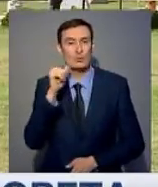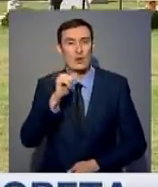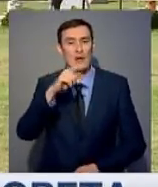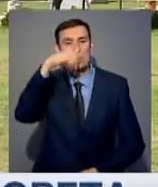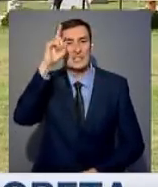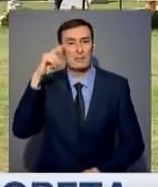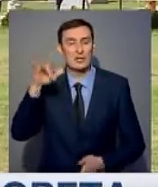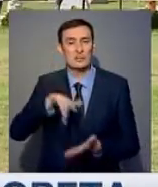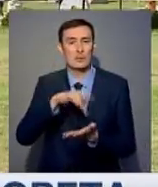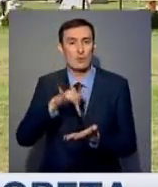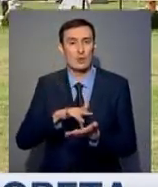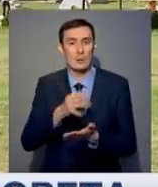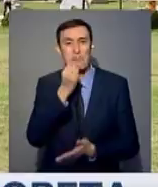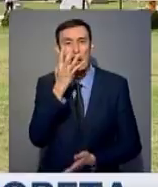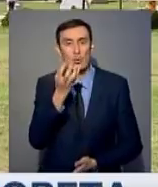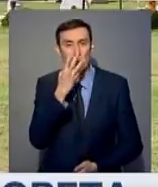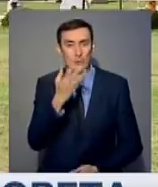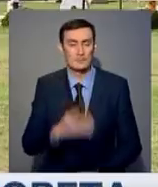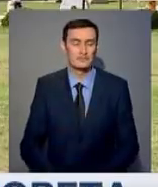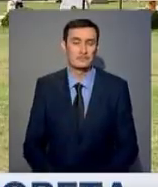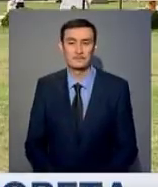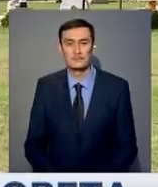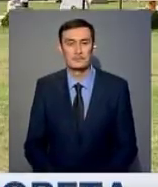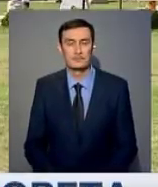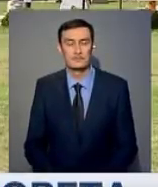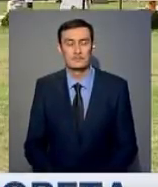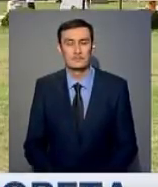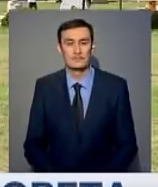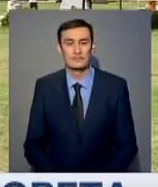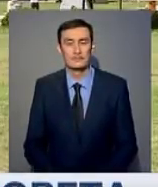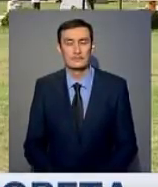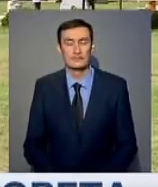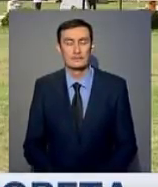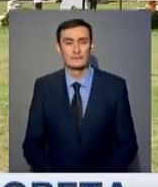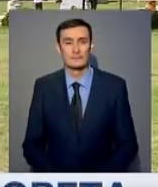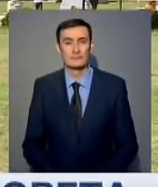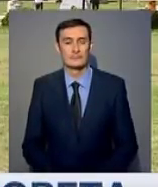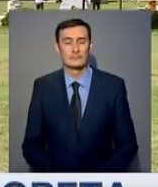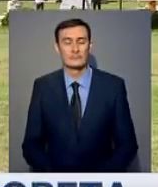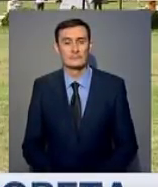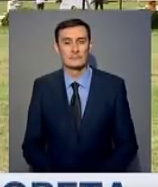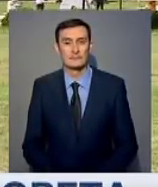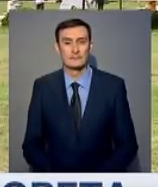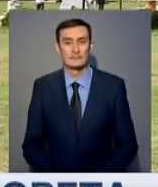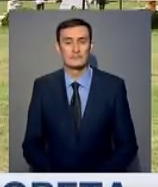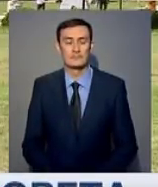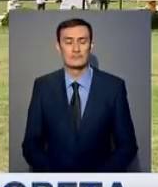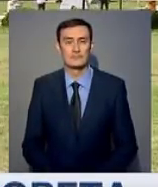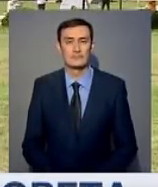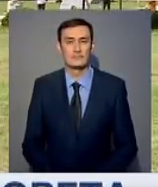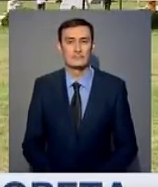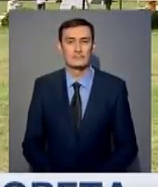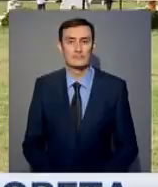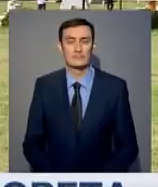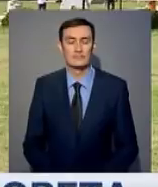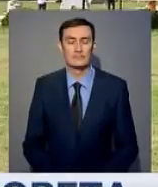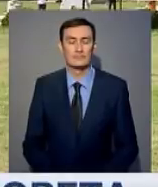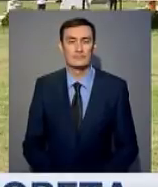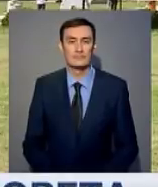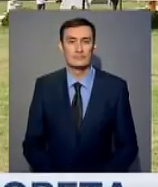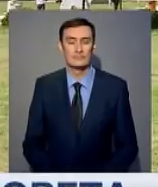азербайджанском баку иван тулинов herbal да и raw дулат in тебя к в при поддержке телерадио комплекса президента республики